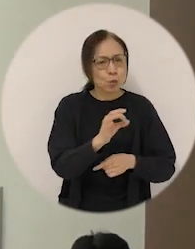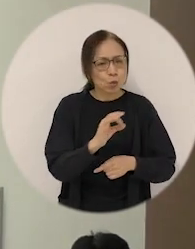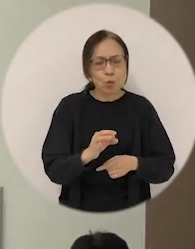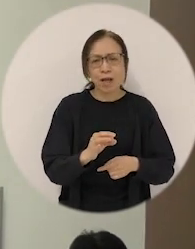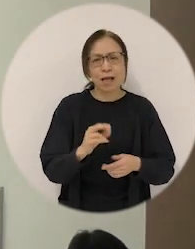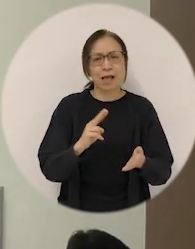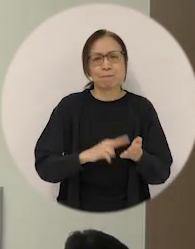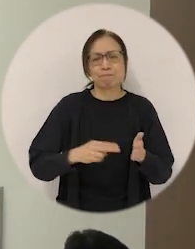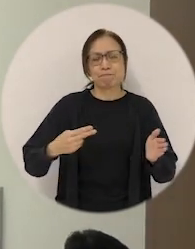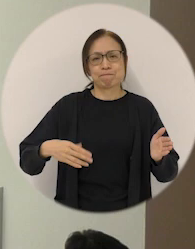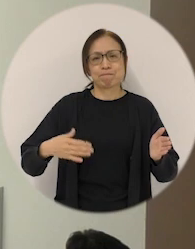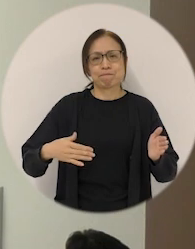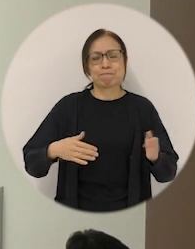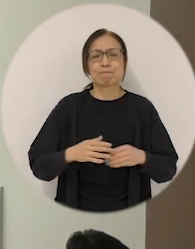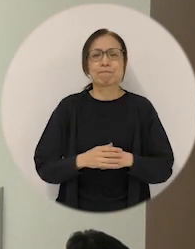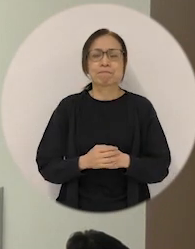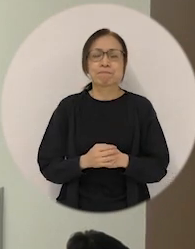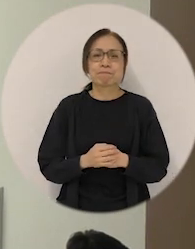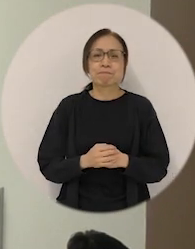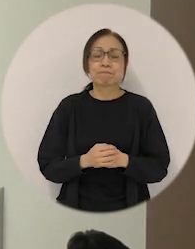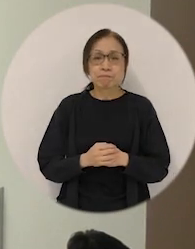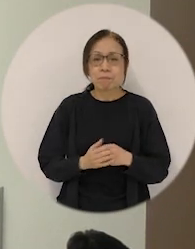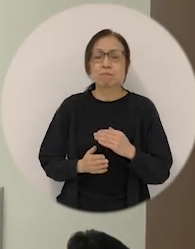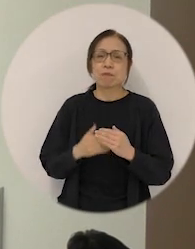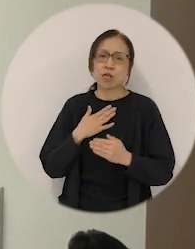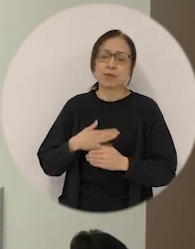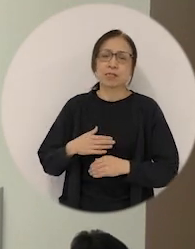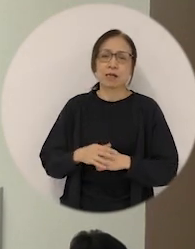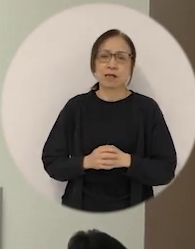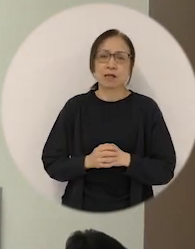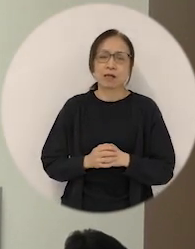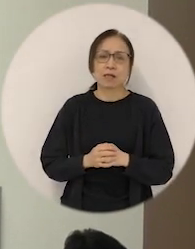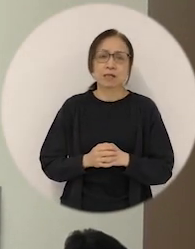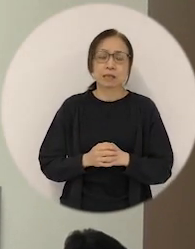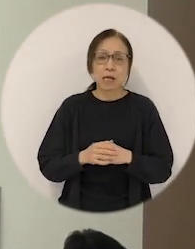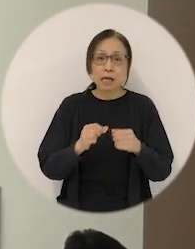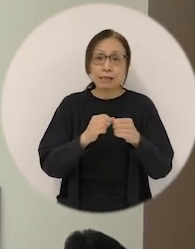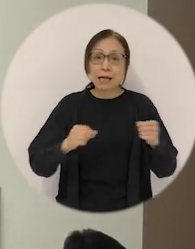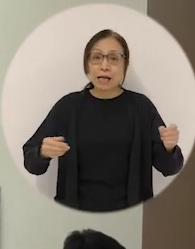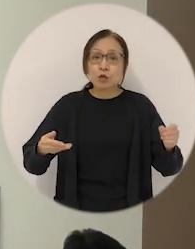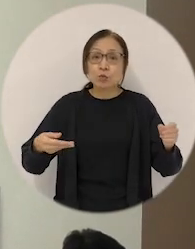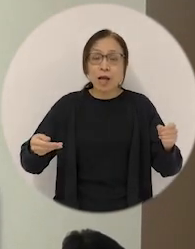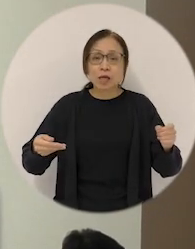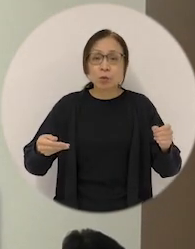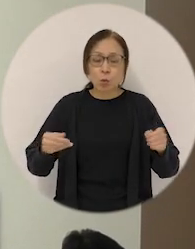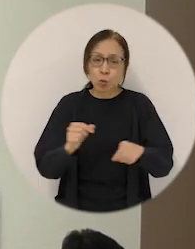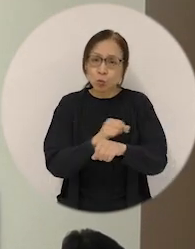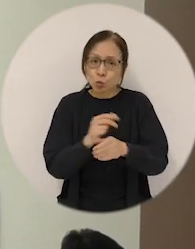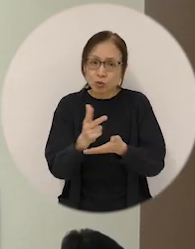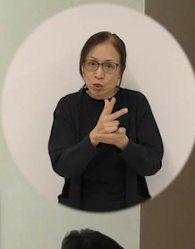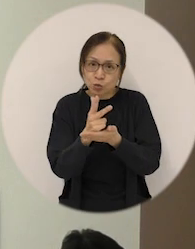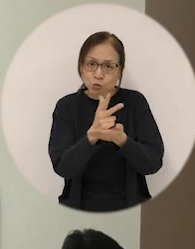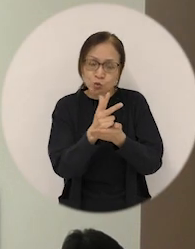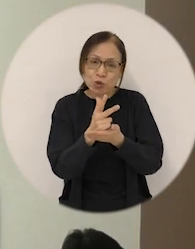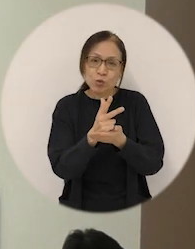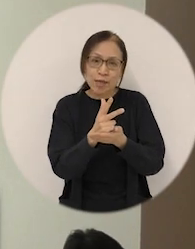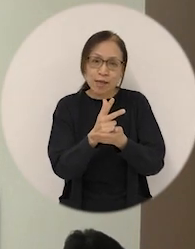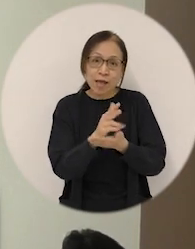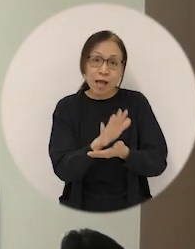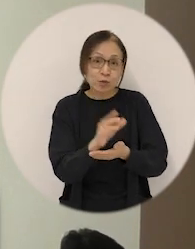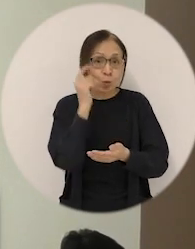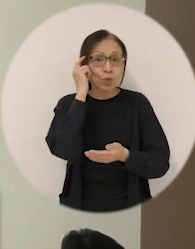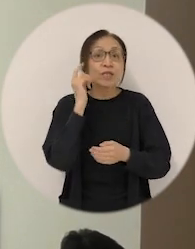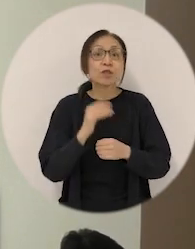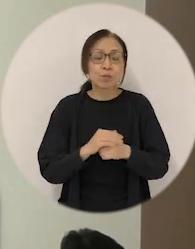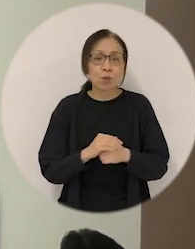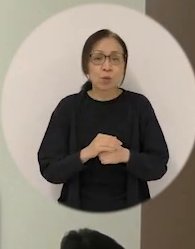わかりました。ありがとうございます。長沼ラボで現在その特撮の撮影とか結構あのやられていると思うんですけども、そ